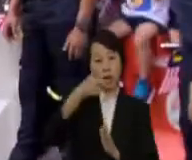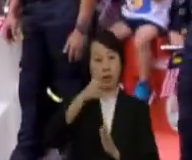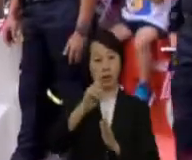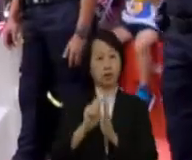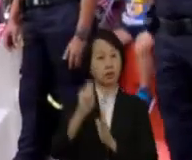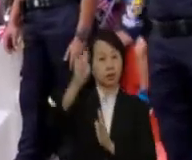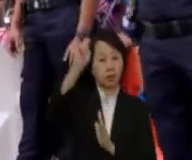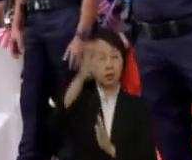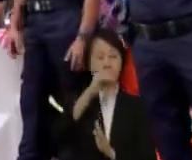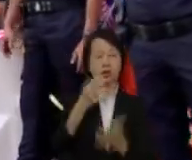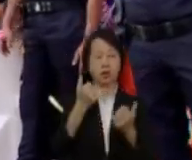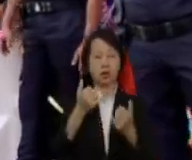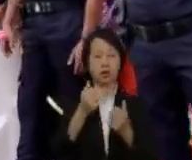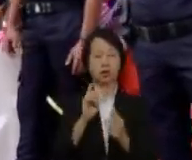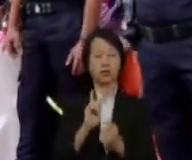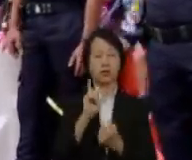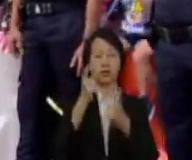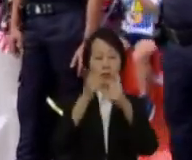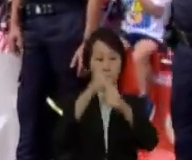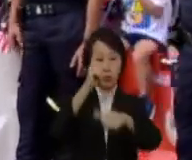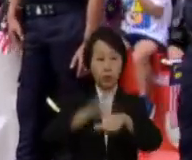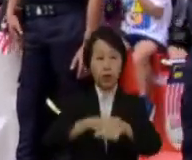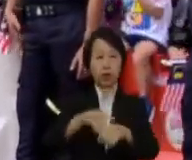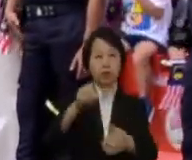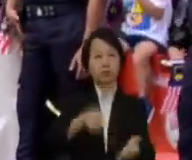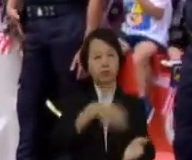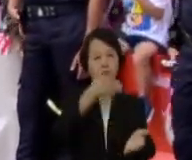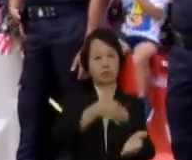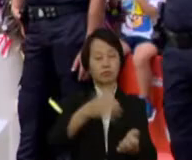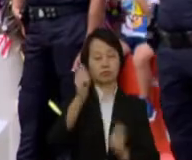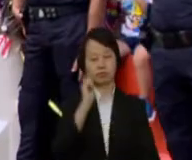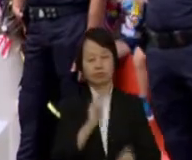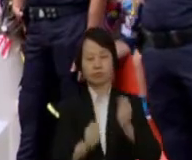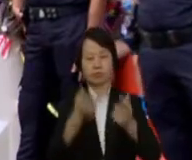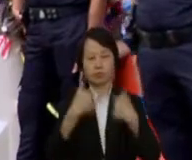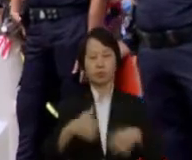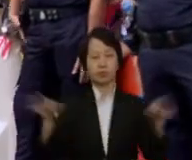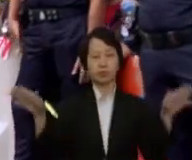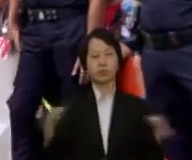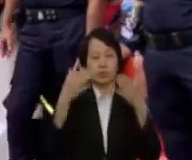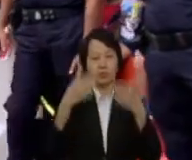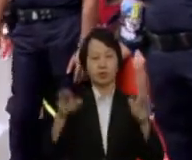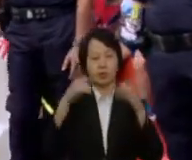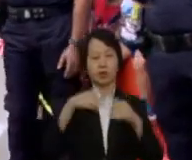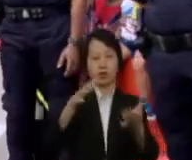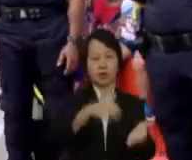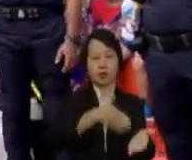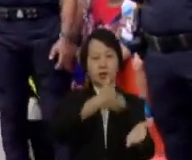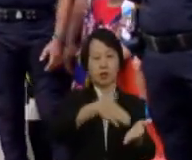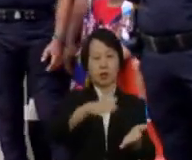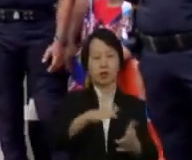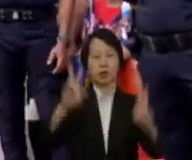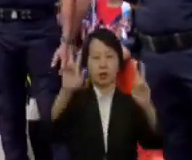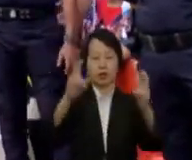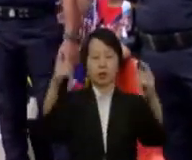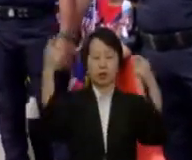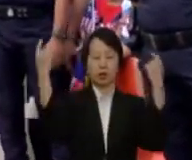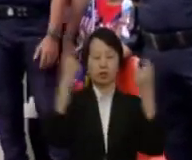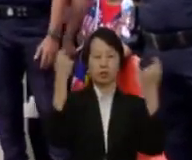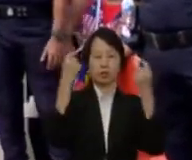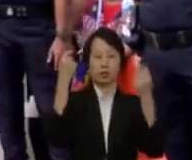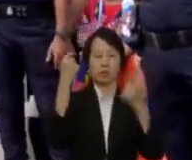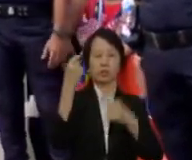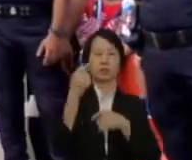Selain daripada itu, ini merupakan kemunculan kali pertama orkestra RTM yang akan mengiringi lagu Negaraku serta lagu tema sambutan Hari